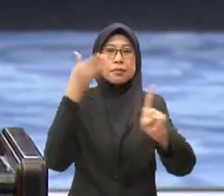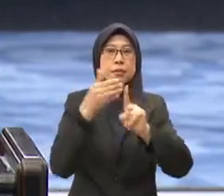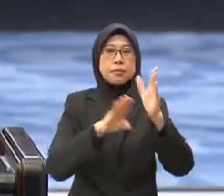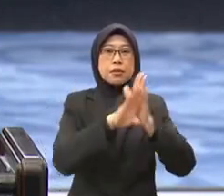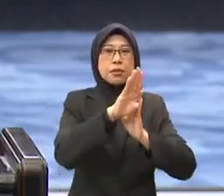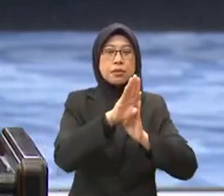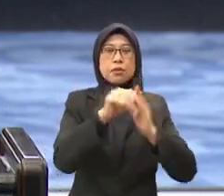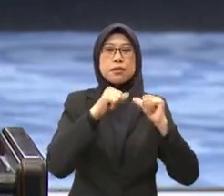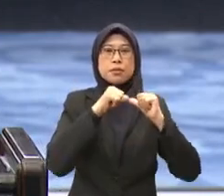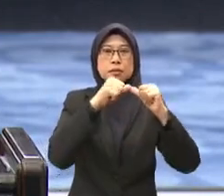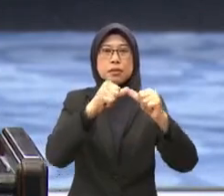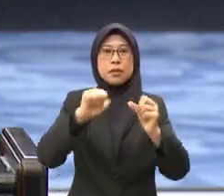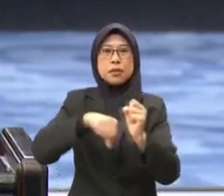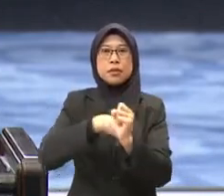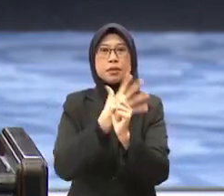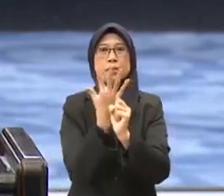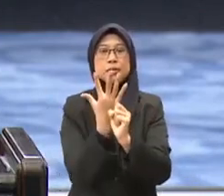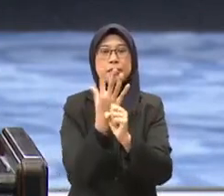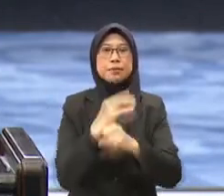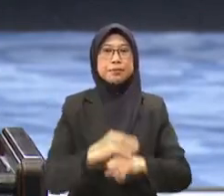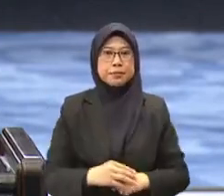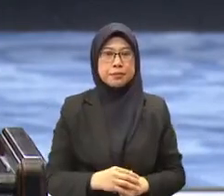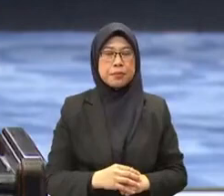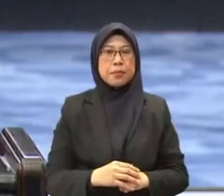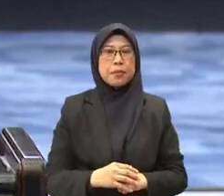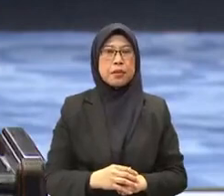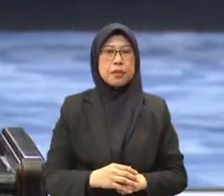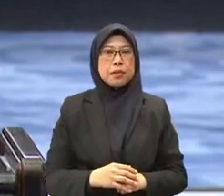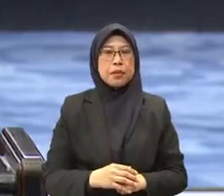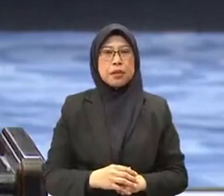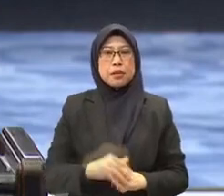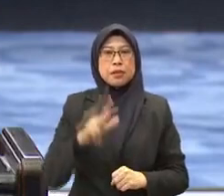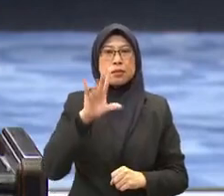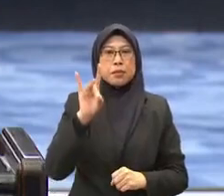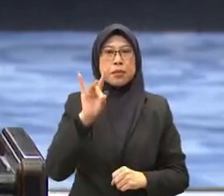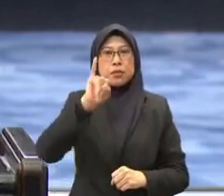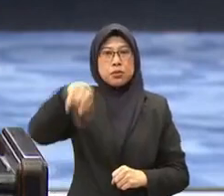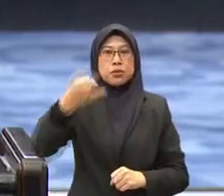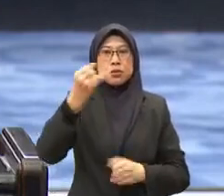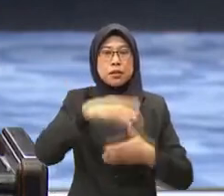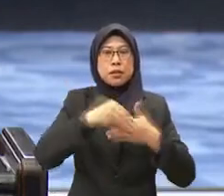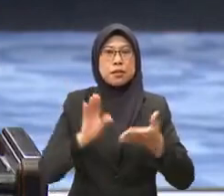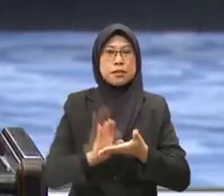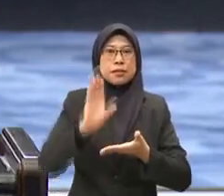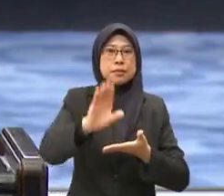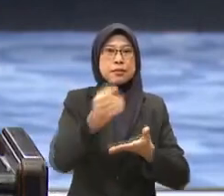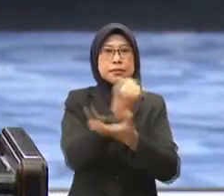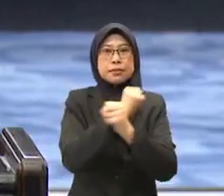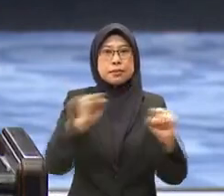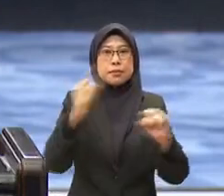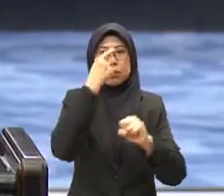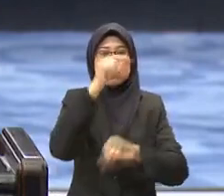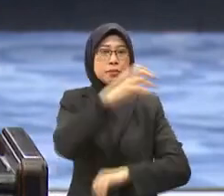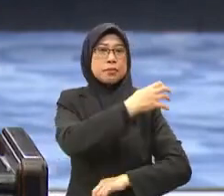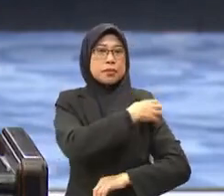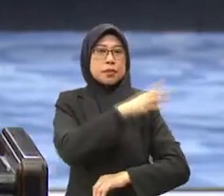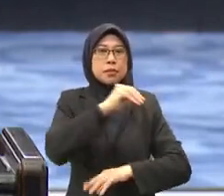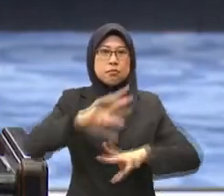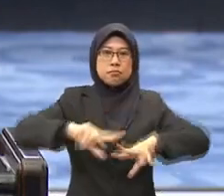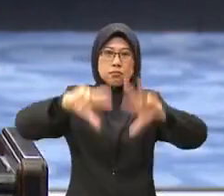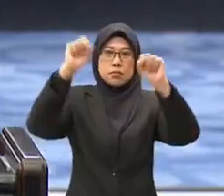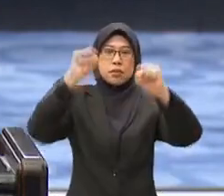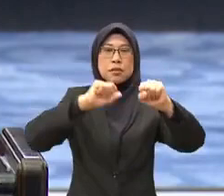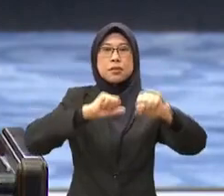mampan sdg peruntukan sebanyak R8 jutaayia disediakan bagi memperkasa dan meningkatkan